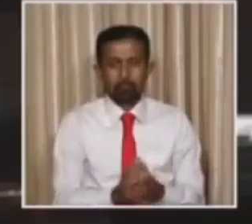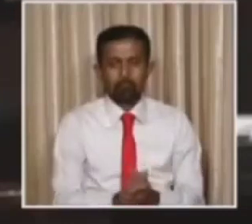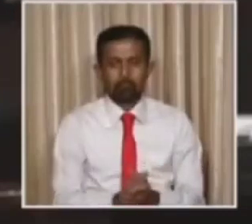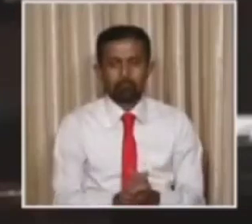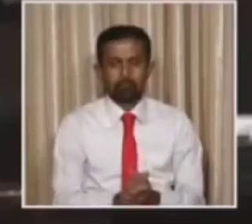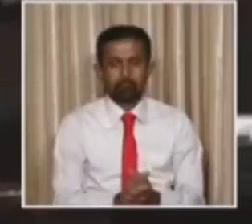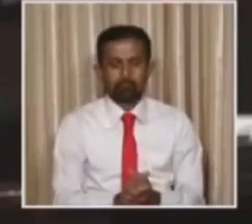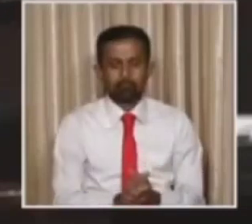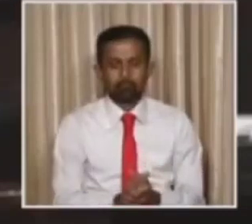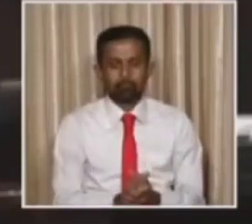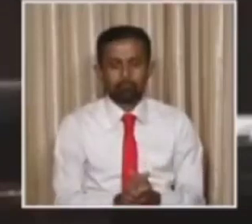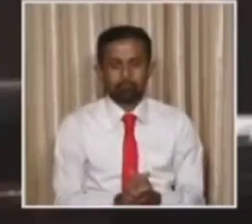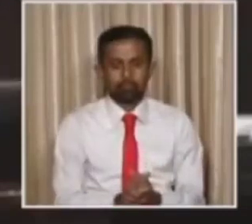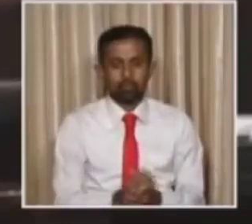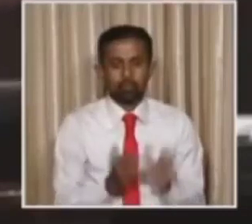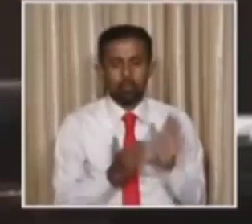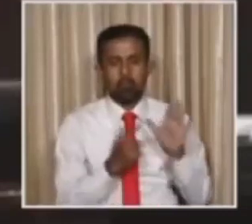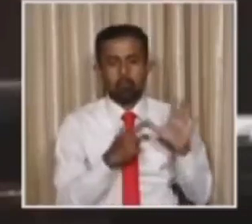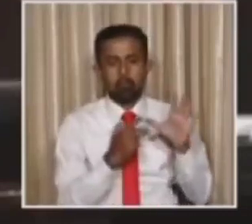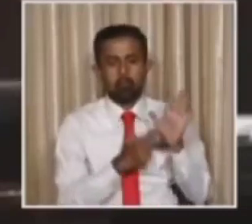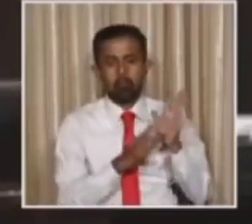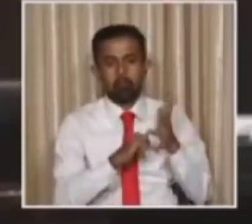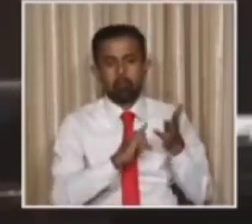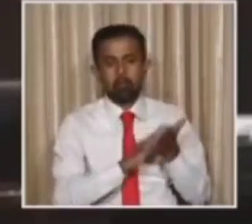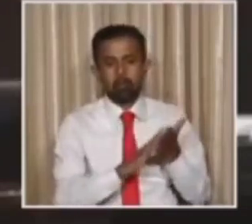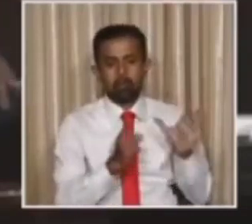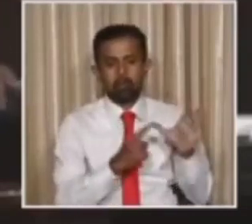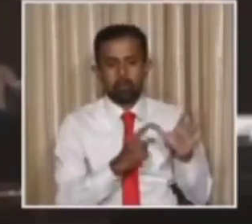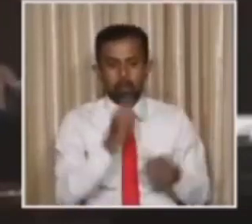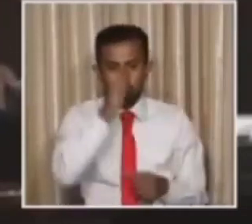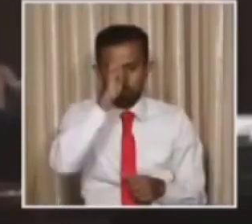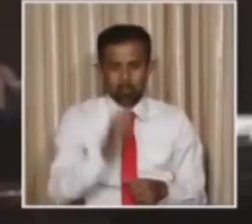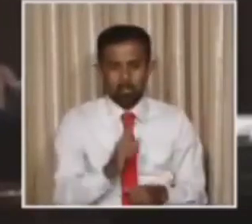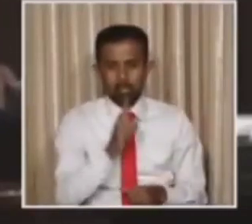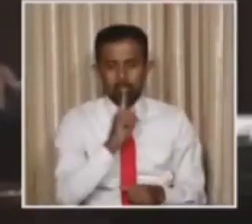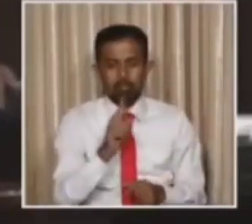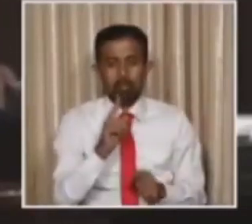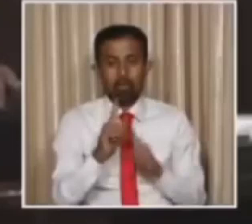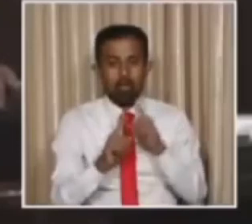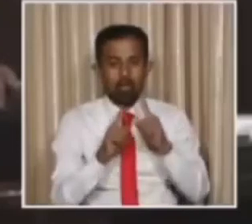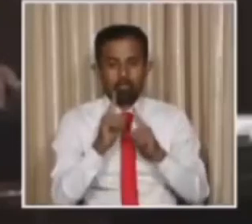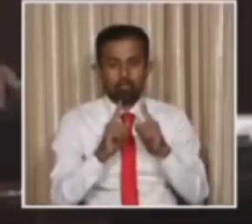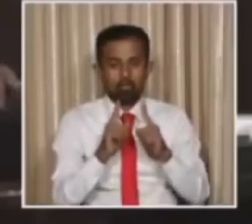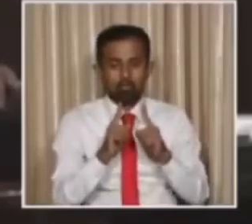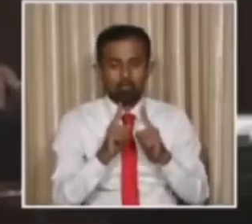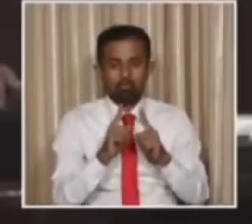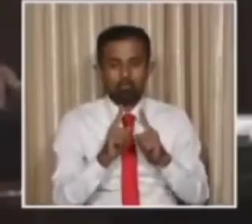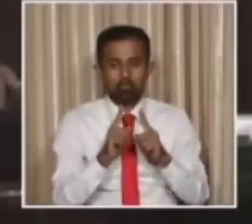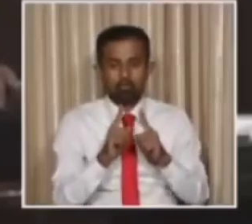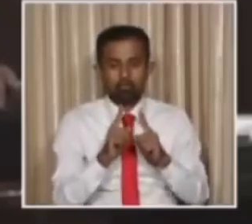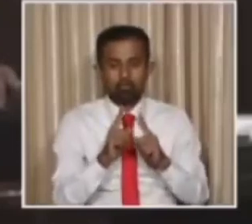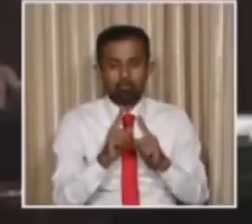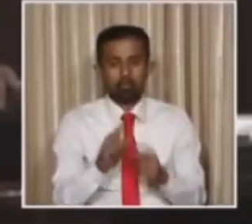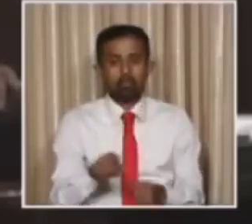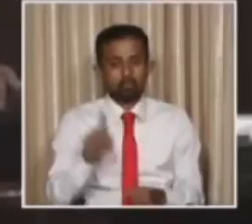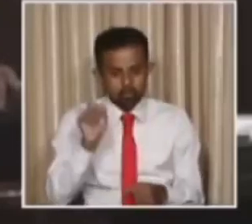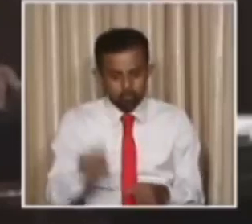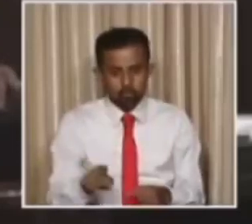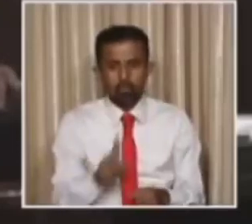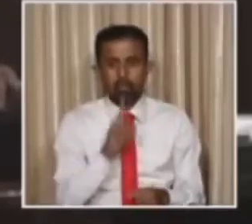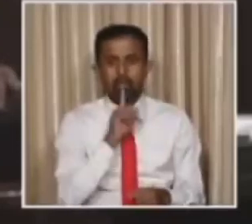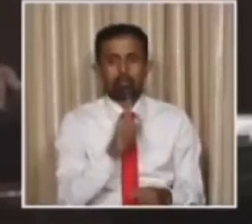ஒரு பிரிவினைவாதி என்று என்னை குறிப்பிட்டார்கள். இவ்வாறான வார்த்தை பிரயோகங்கள் பாராளுமன்றத்துக்கு பொருத்தமானது இல்லை என்றே நான் இங்கு